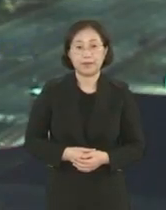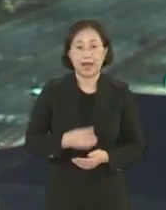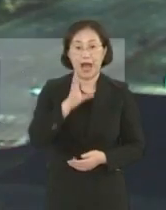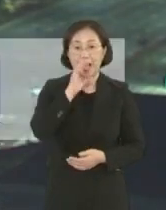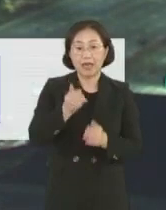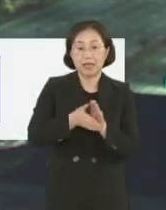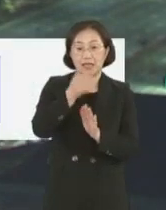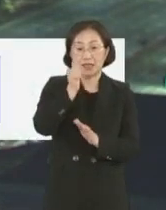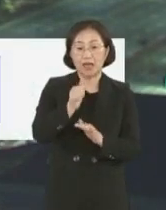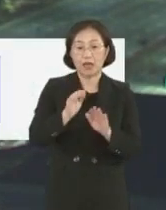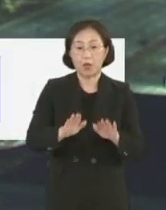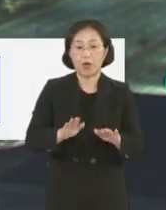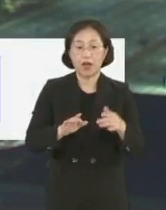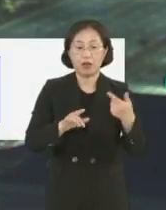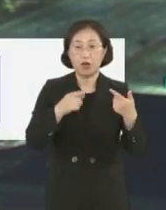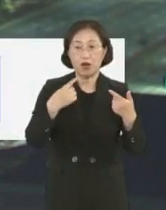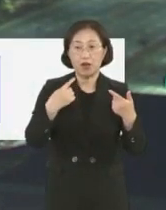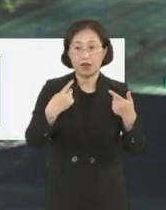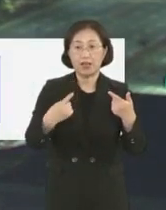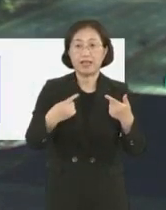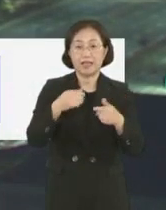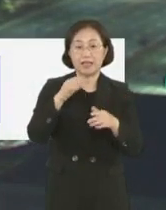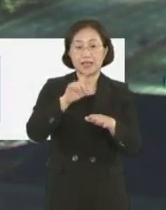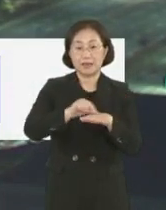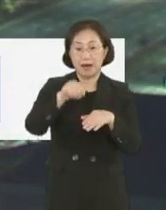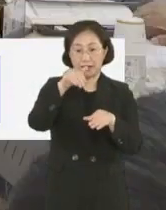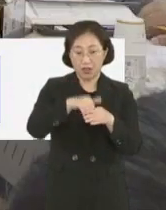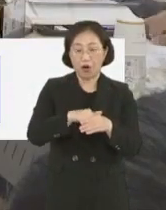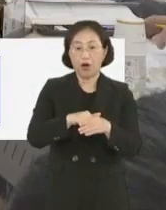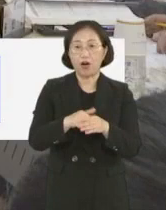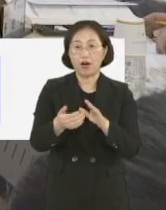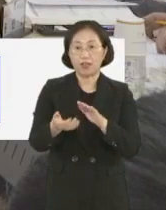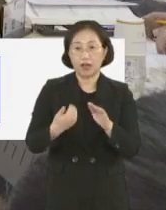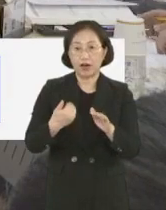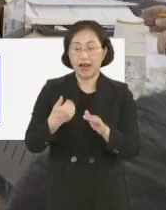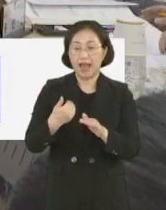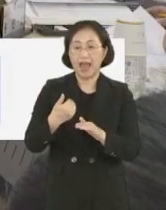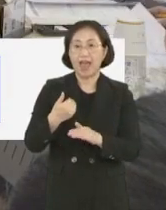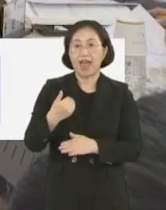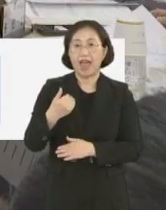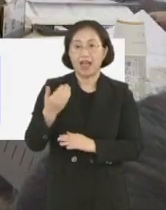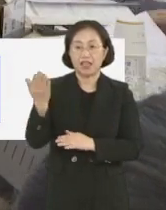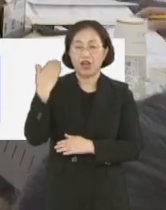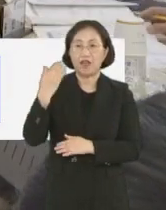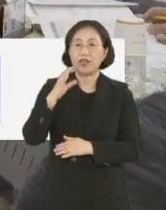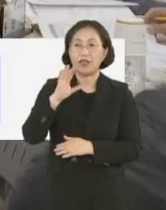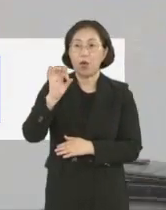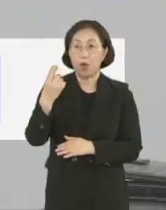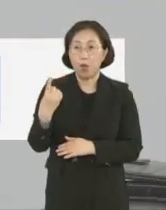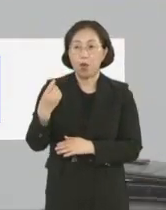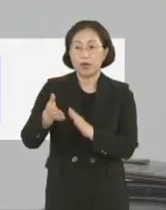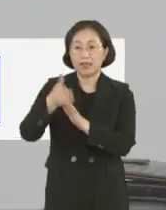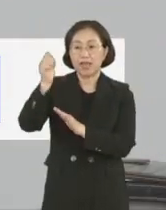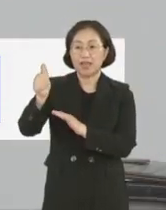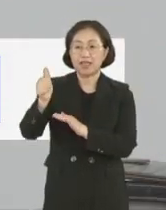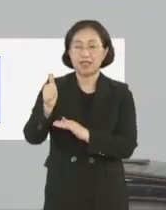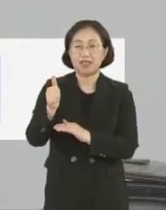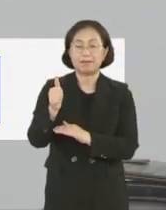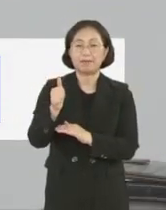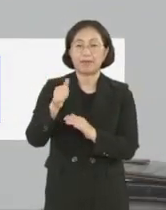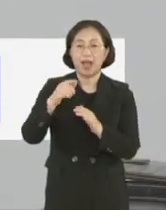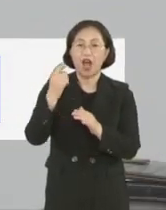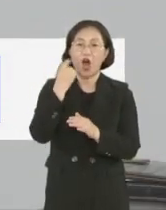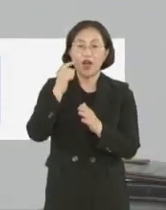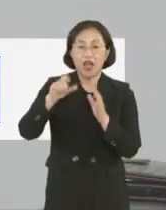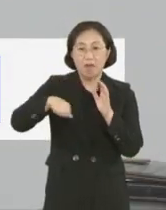박경기 아산시장이 올해 6일 지방선거를 앞두고 오세연 전 아산시장에 대한 허위사실을 공표한 혐의로 검찰에